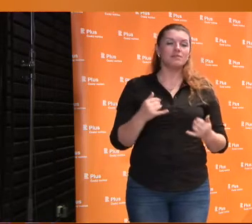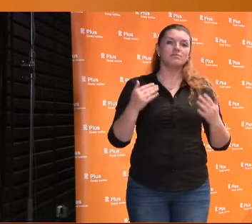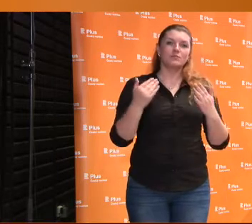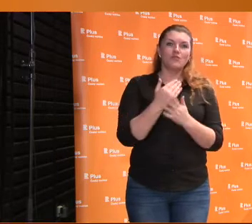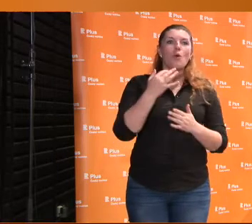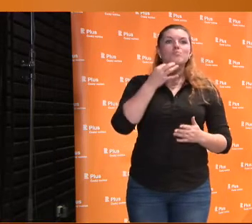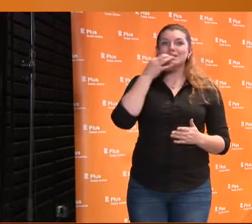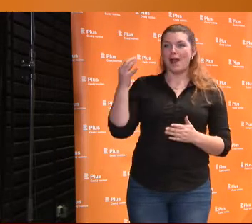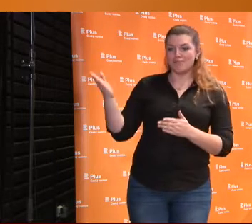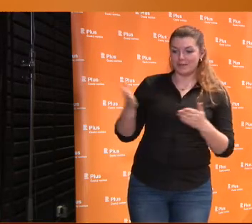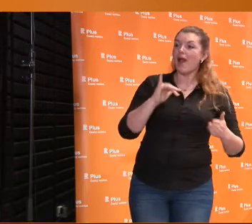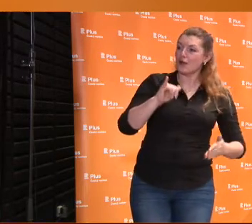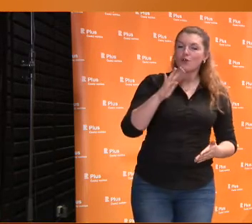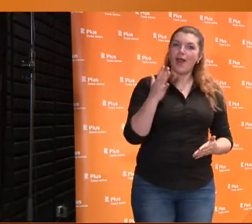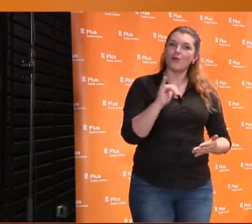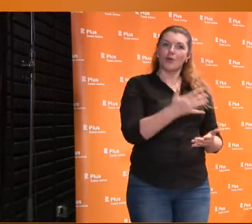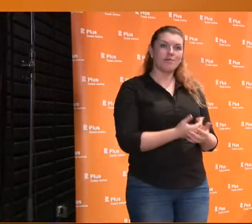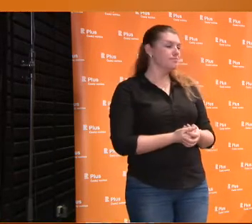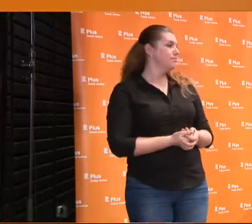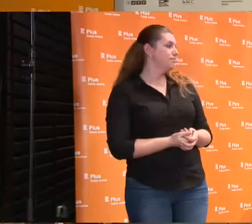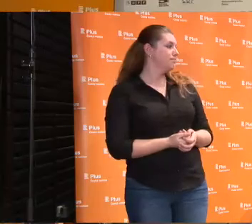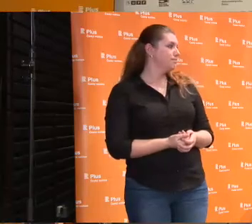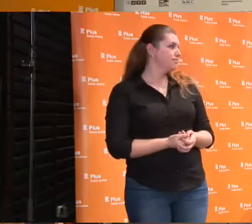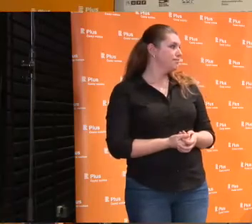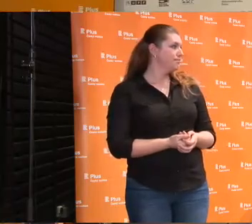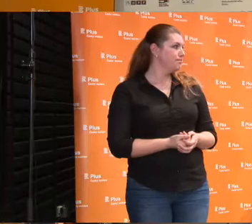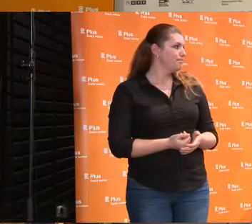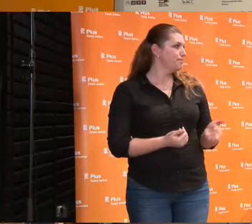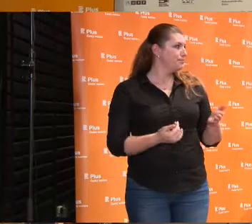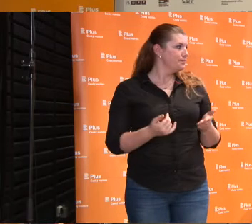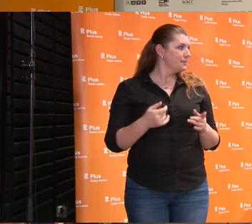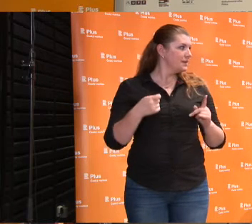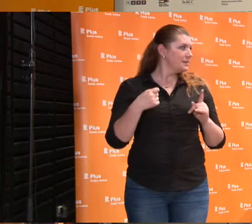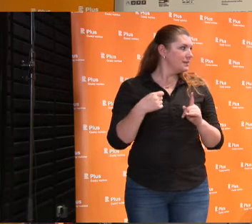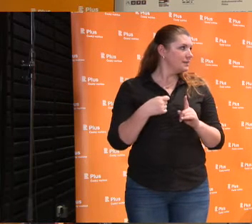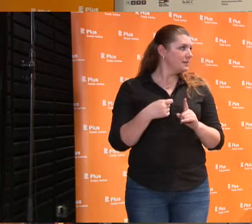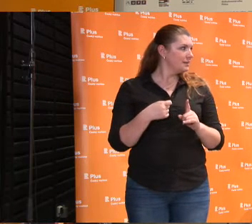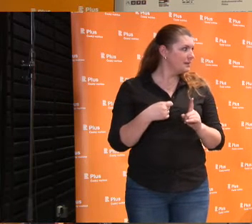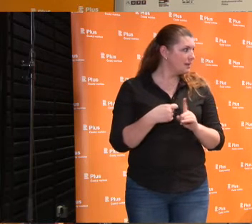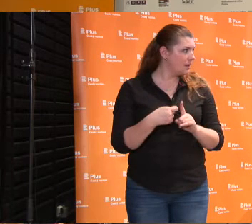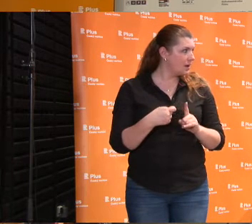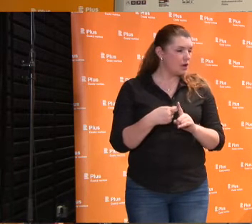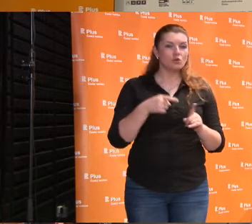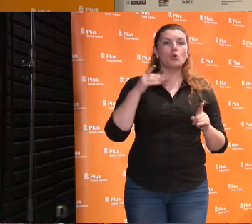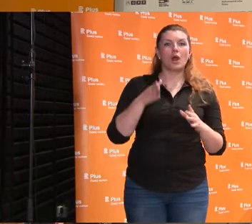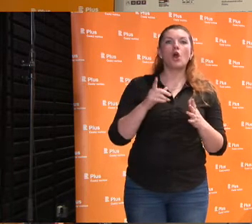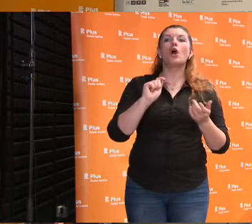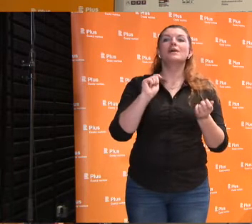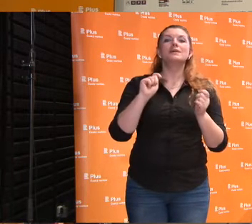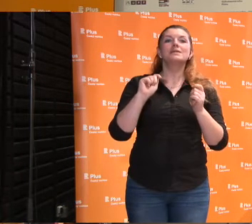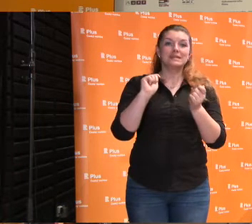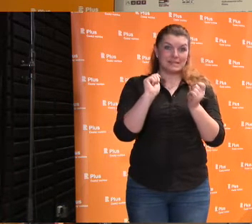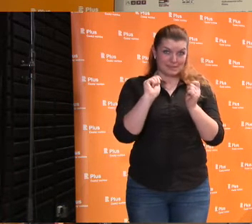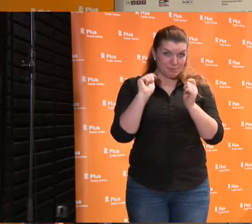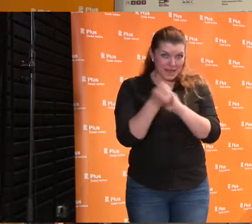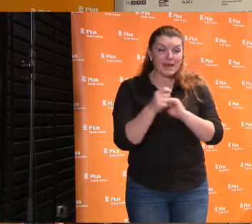anketní odpověď ano, ne. Bohumil Kartous? Změní distribuci bohatství minimálně v krátkodobém horizontu. A zničí